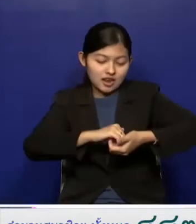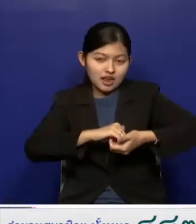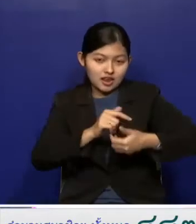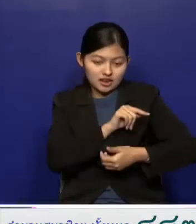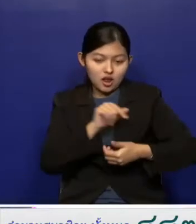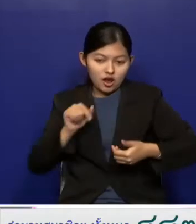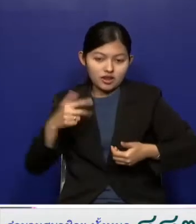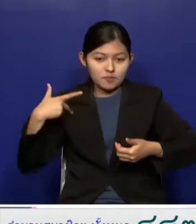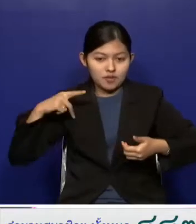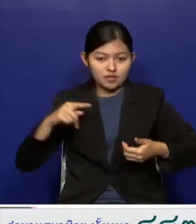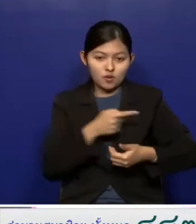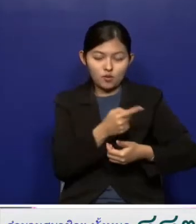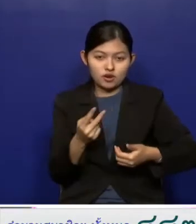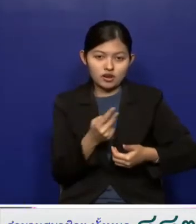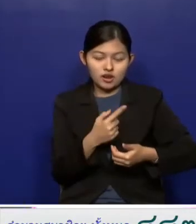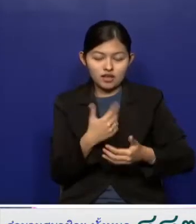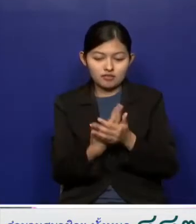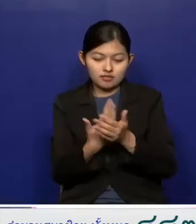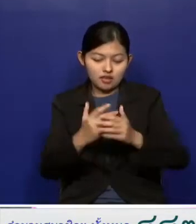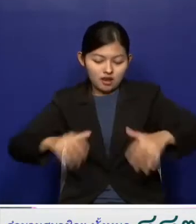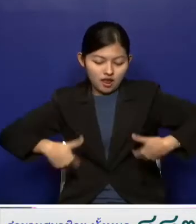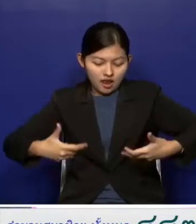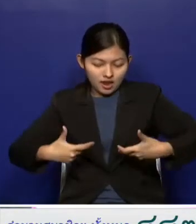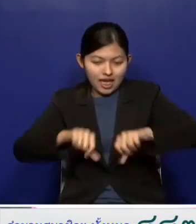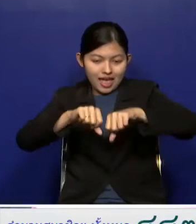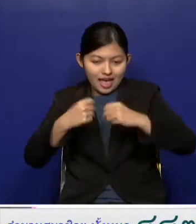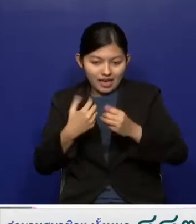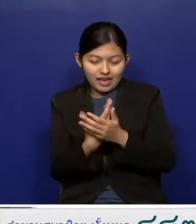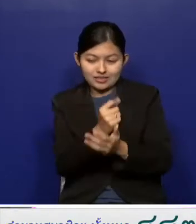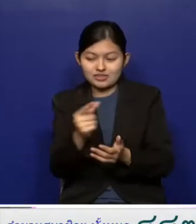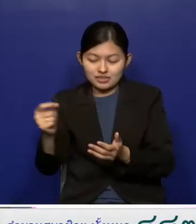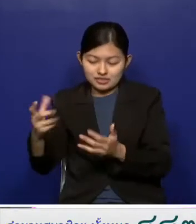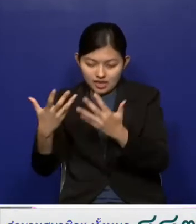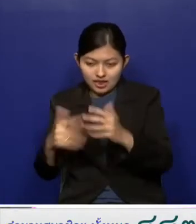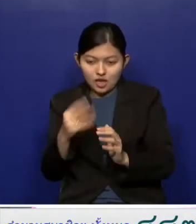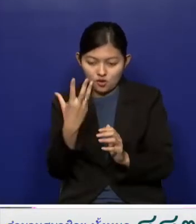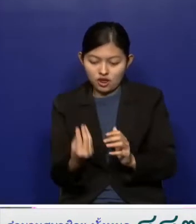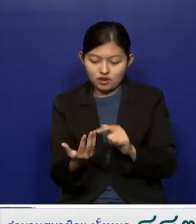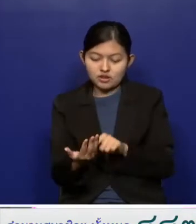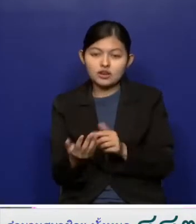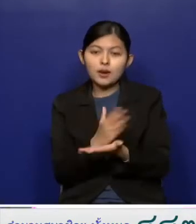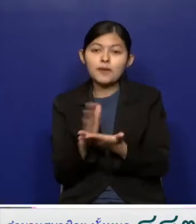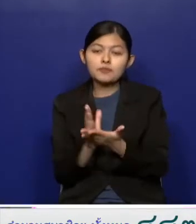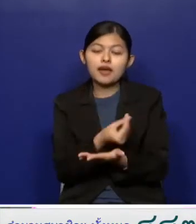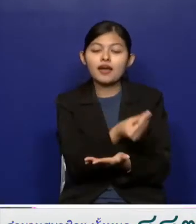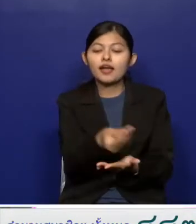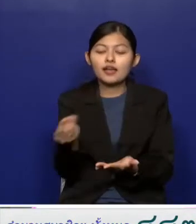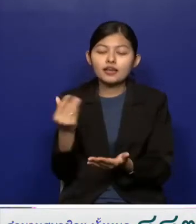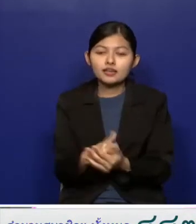ชน์นำรายได้หักค่าใช้จ่ายแล้วมาส่วนเป็นส่วนแบ่งเกษตรกรรับ